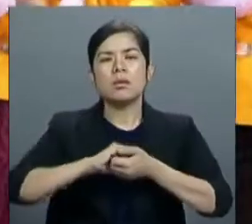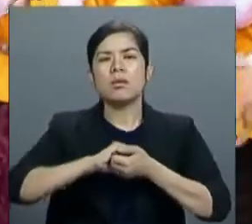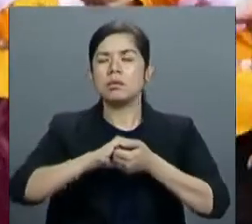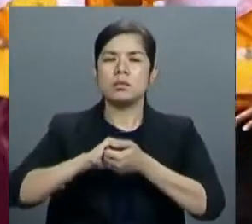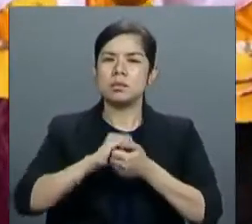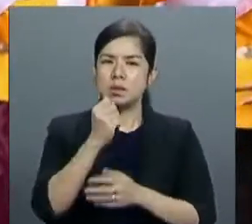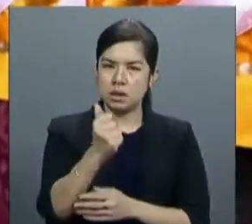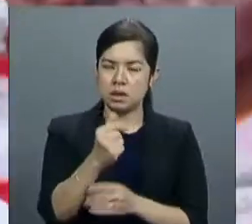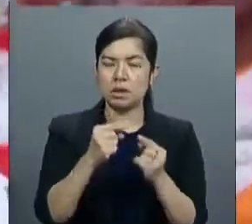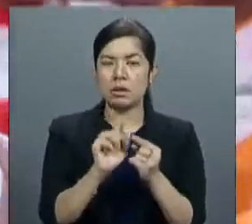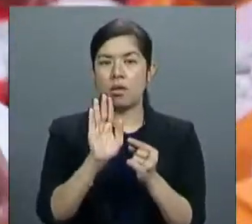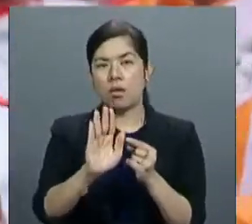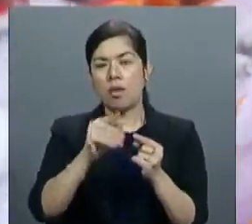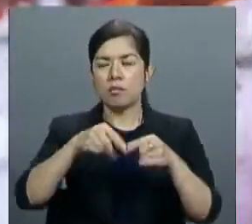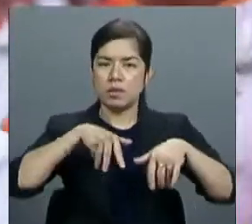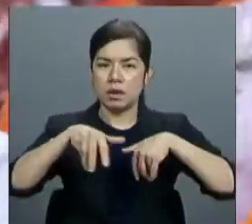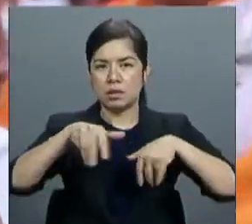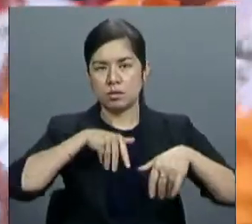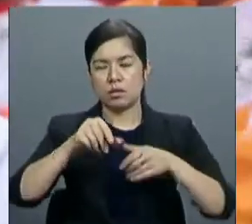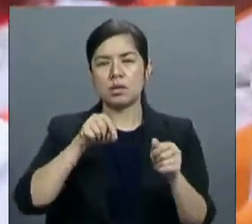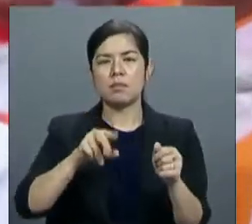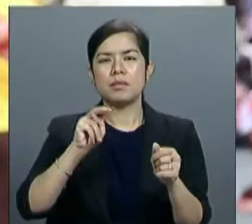าพที่ดีของชาวอำเภอนาดูลอีกด้วย